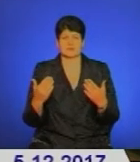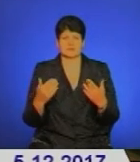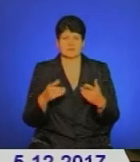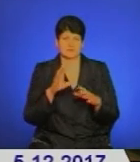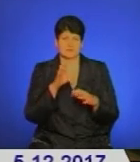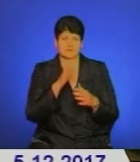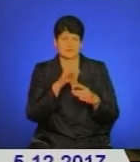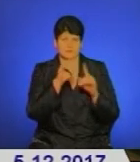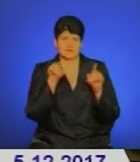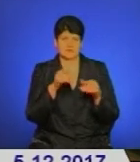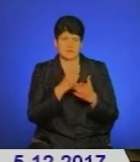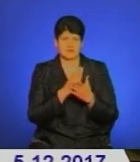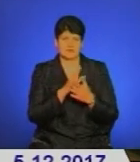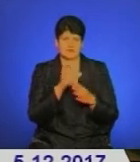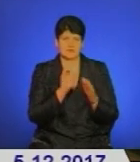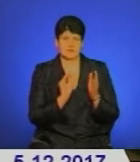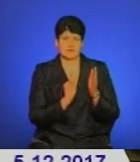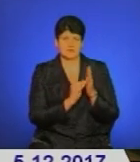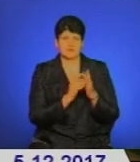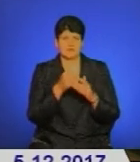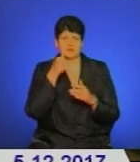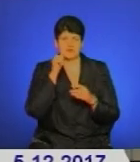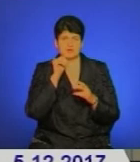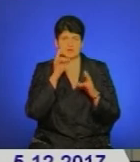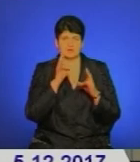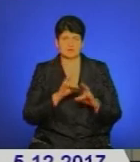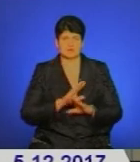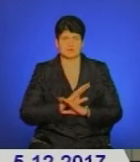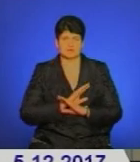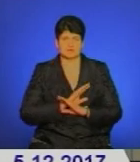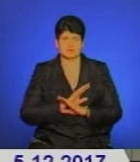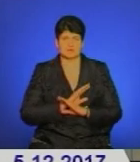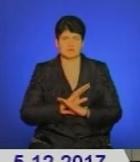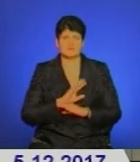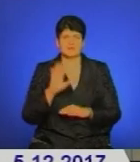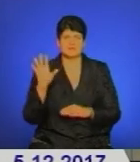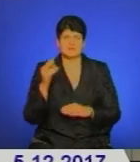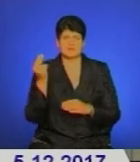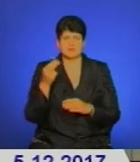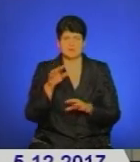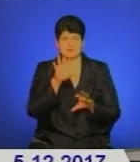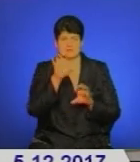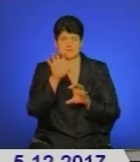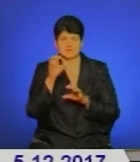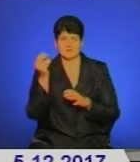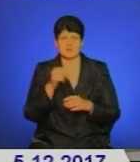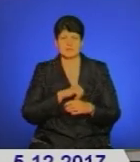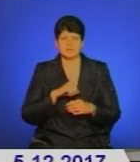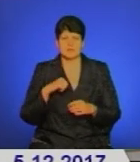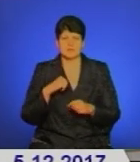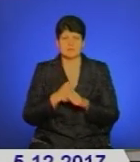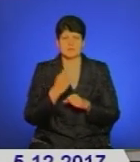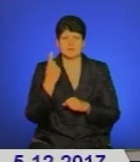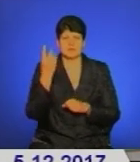є, є фотокартка, позавчора трагічно загинув. Усі портрети написані з натури. Майже кожен з них автор створив за